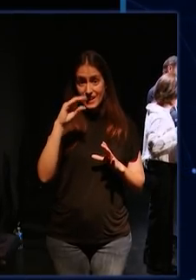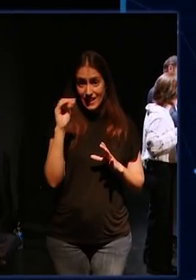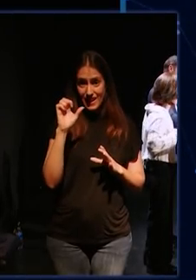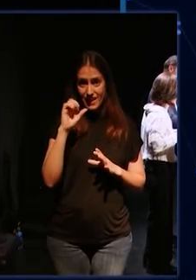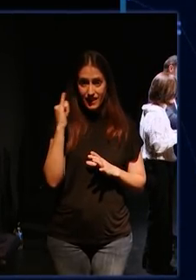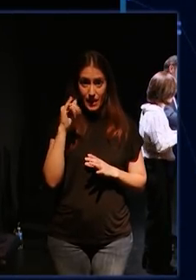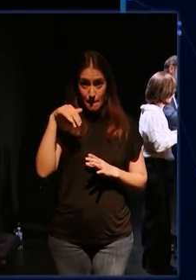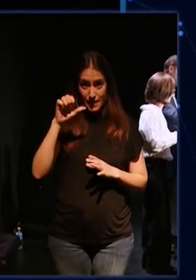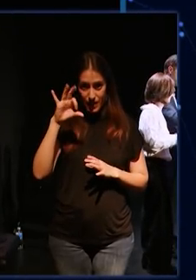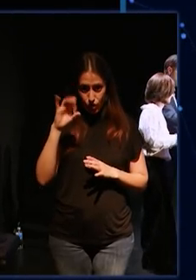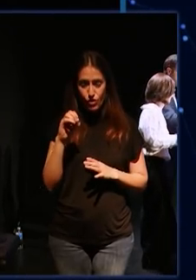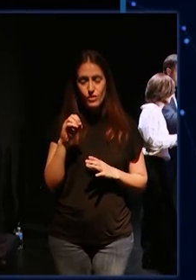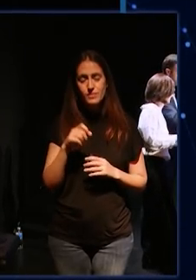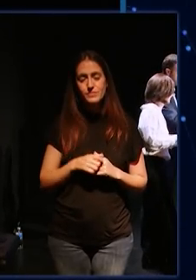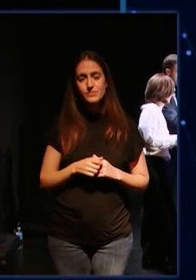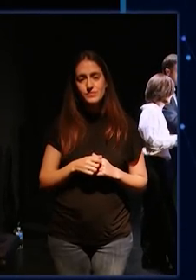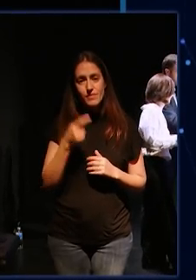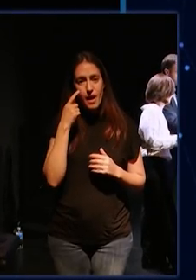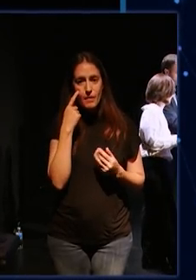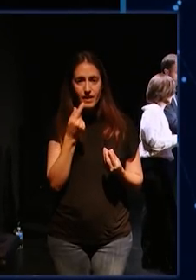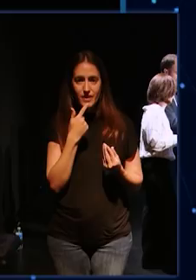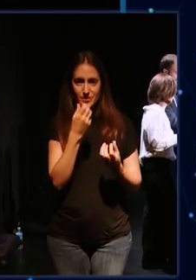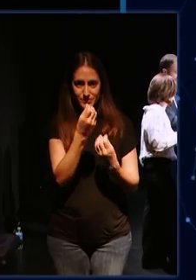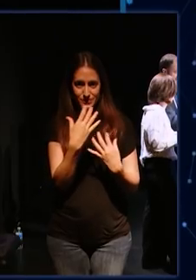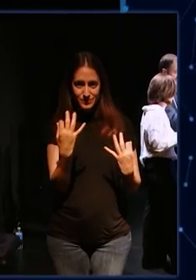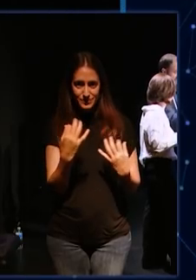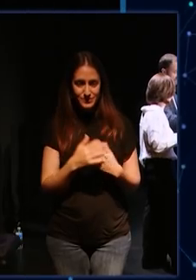veure què ens diu l'Enrique.